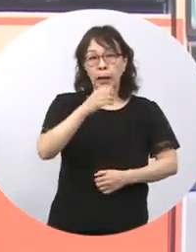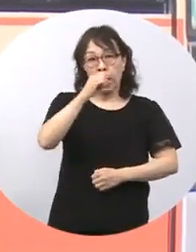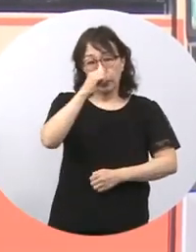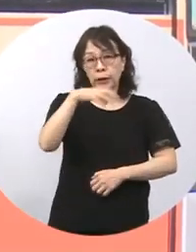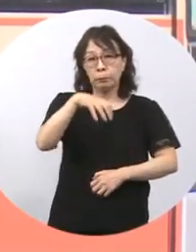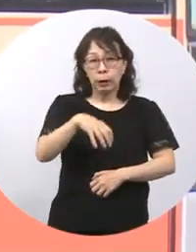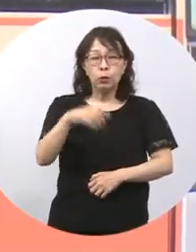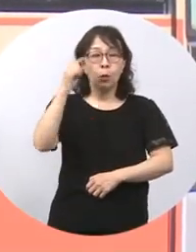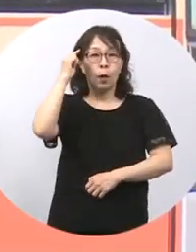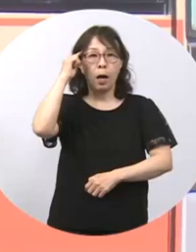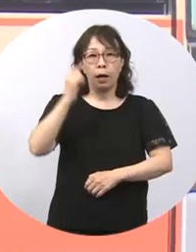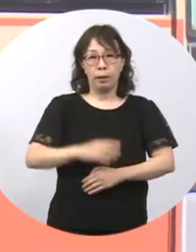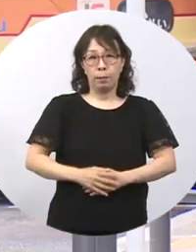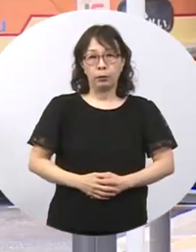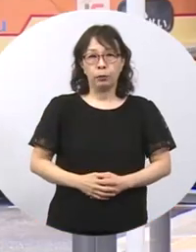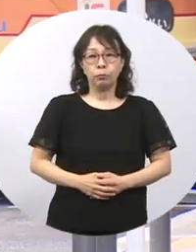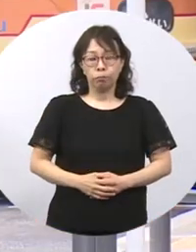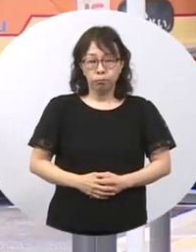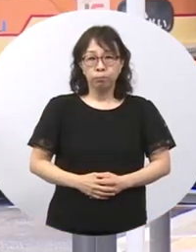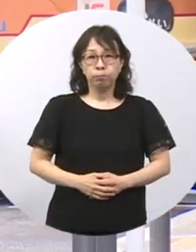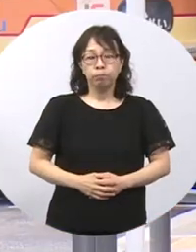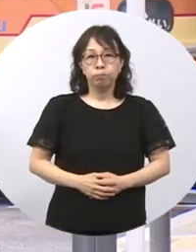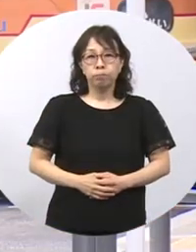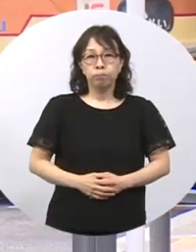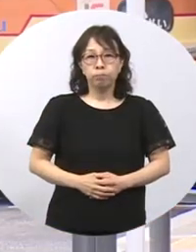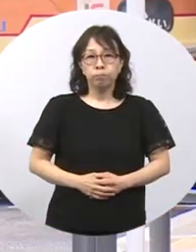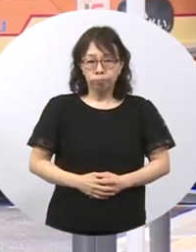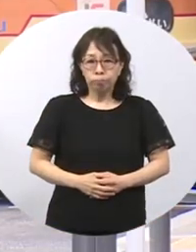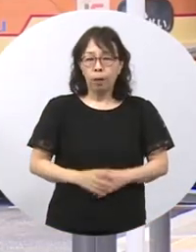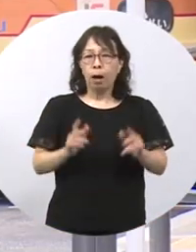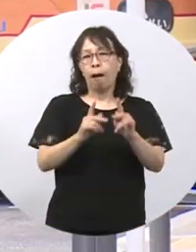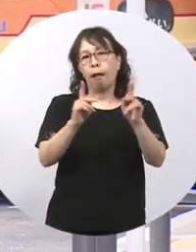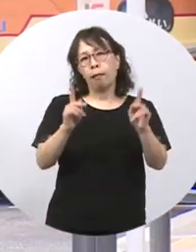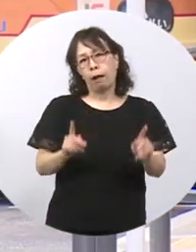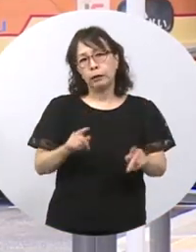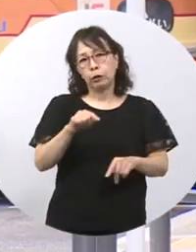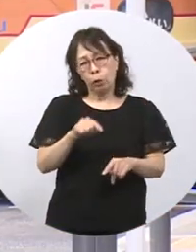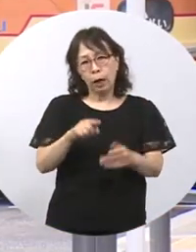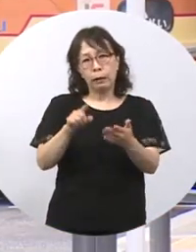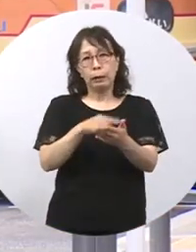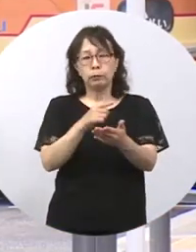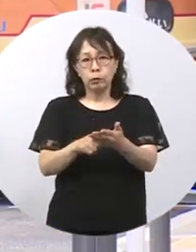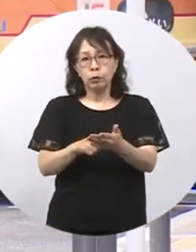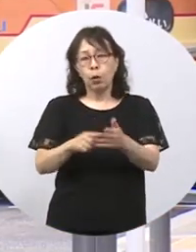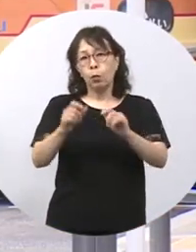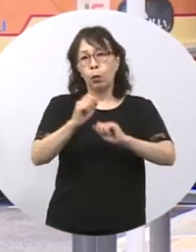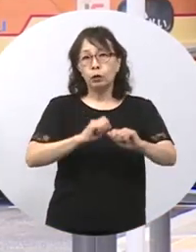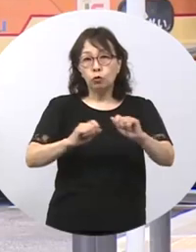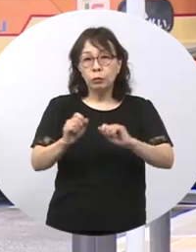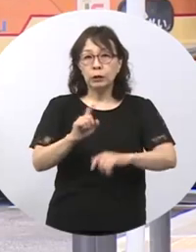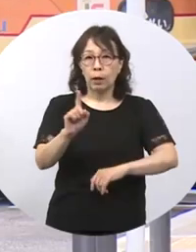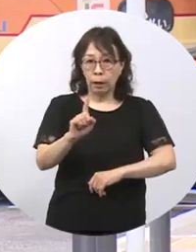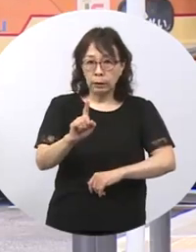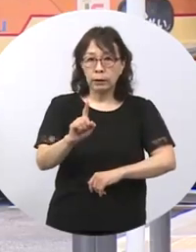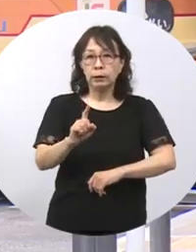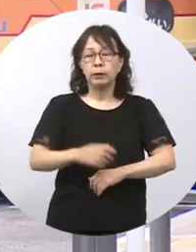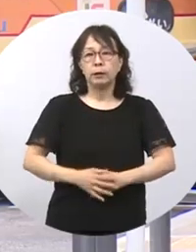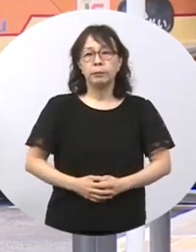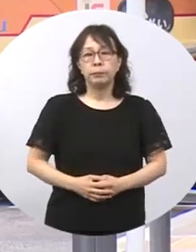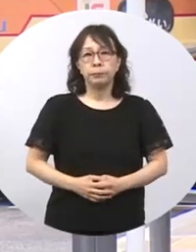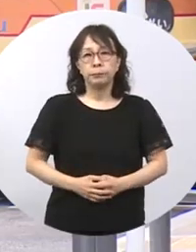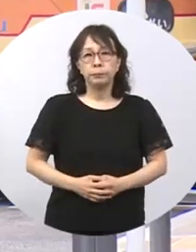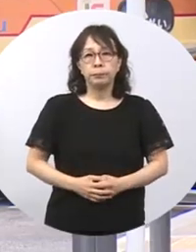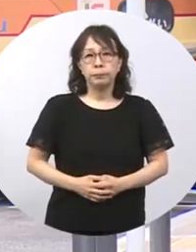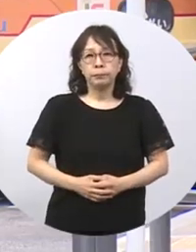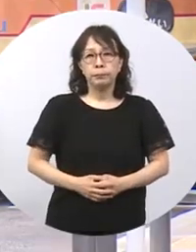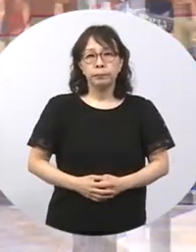ると考えています。 そうした中で課題ですとか、その課題に対する取り組みというのはどういったことを行っているんでしょう